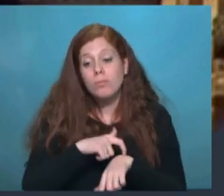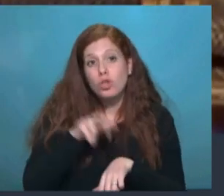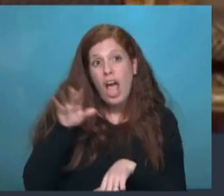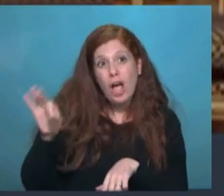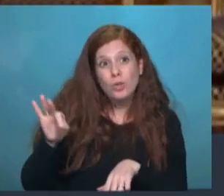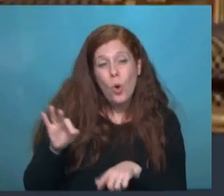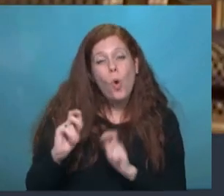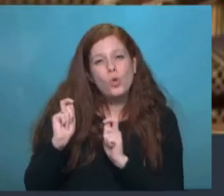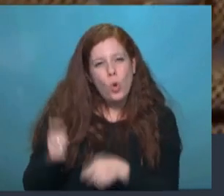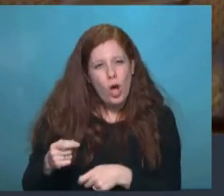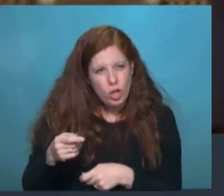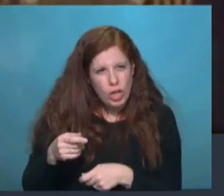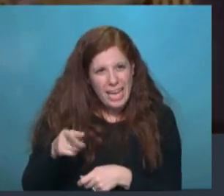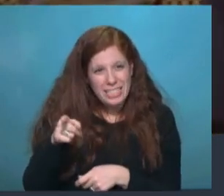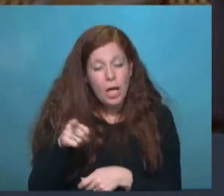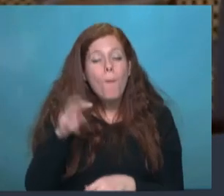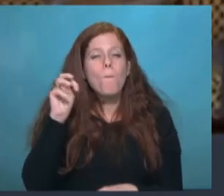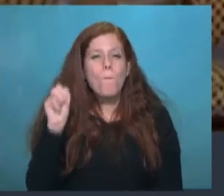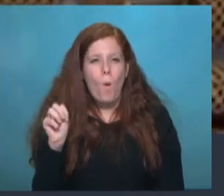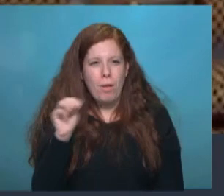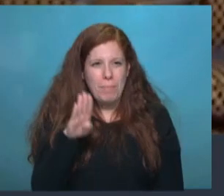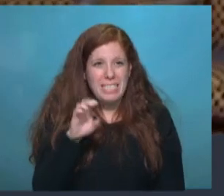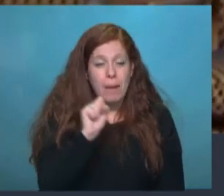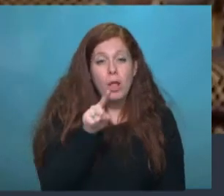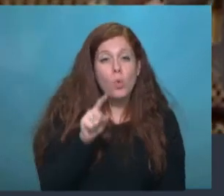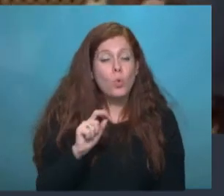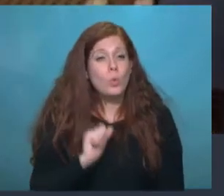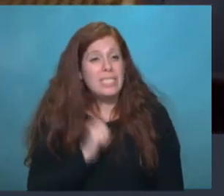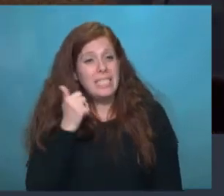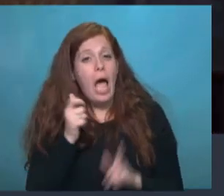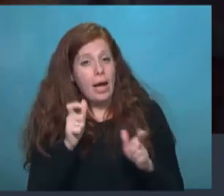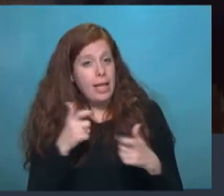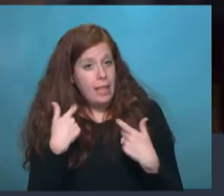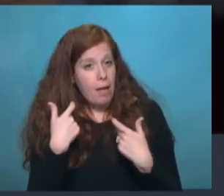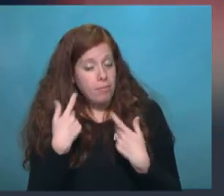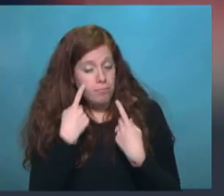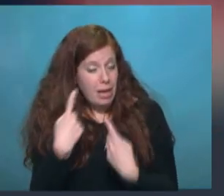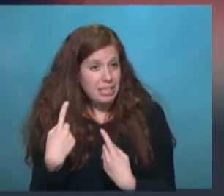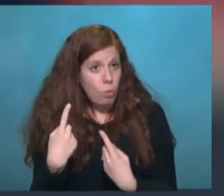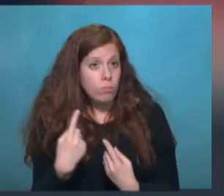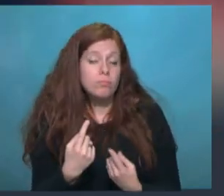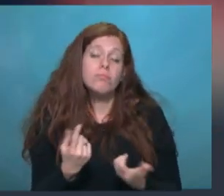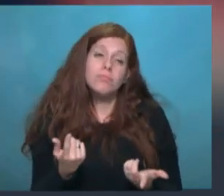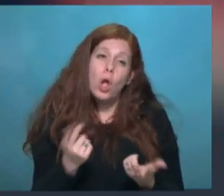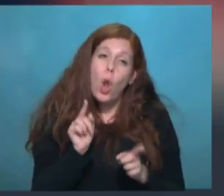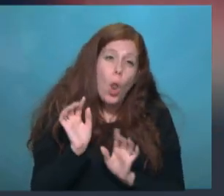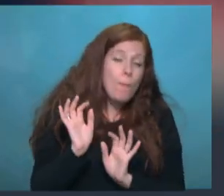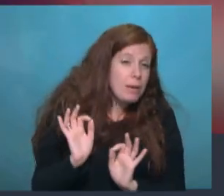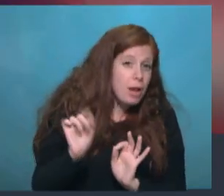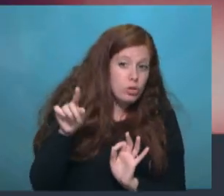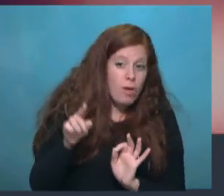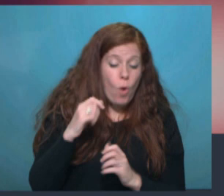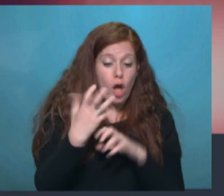העצר, מוחמד בן סלמן, הוא שר ההגנה בעצמו. לא מן הנמנע שבעבור השגריר היוצא